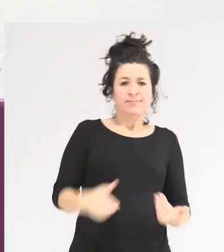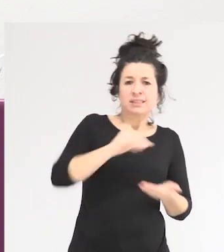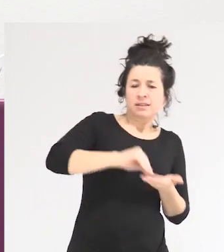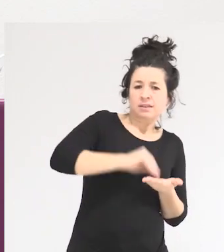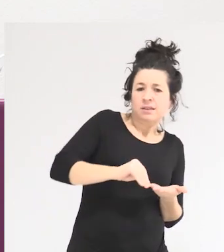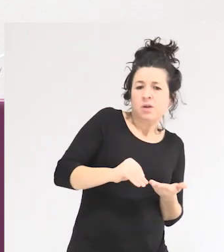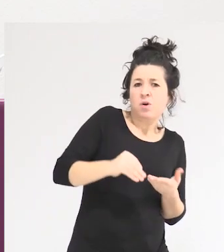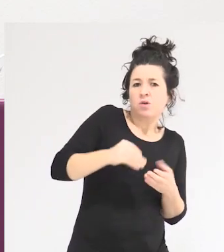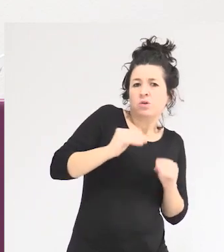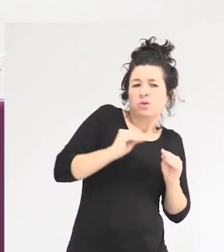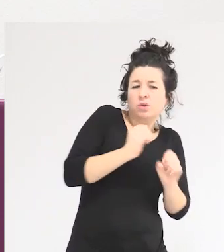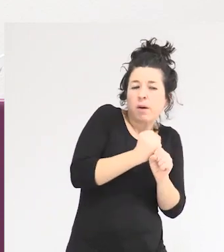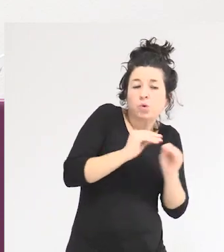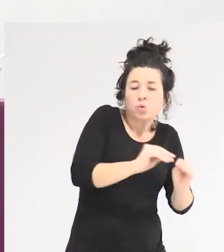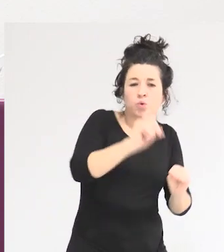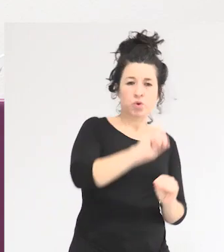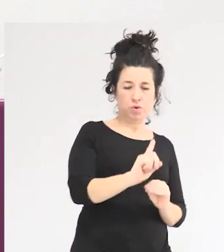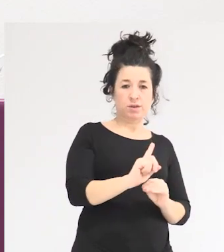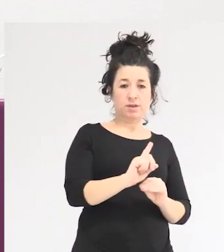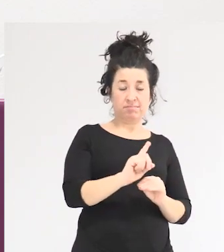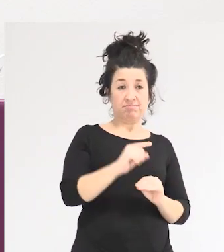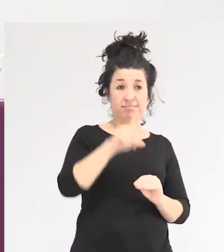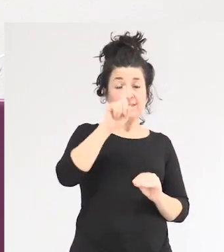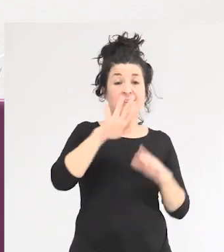beraz, amazarenean ere ikusi dut